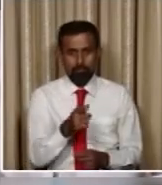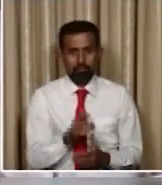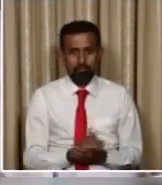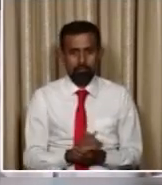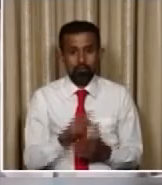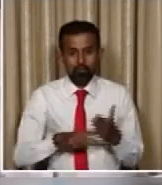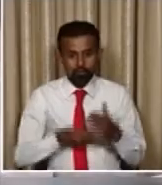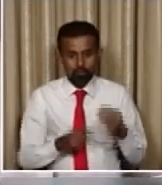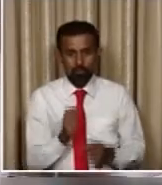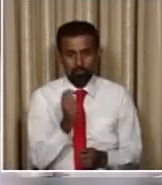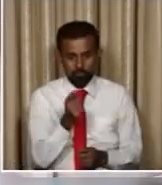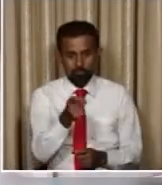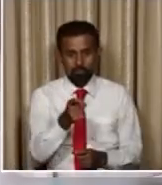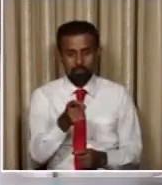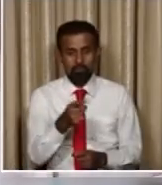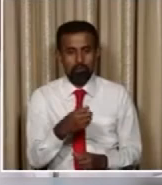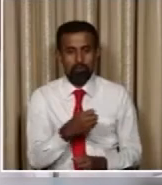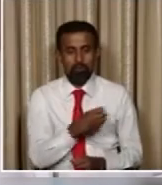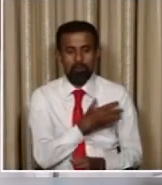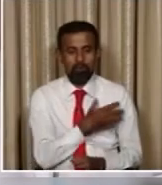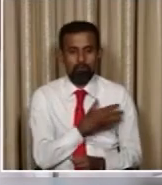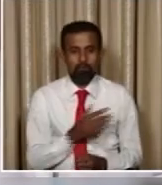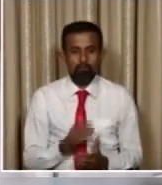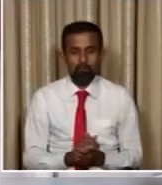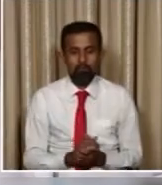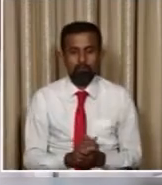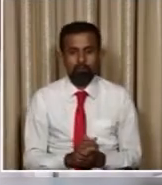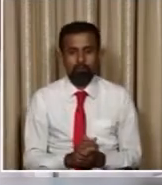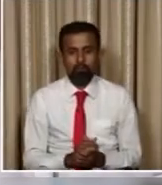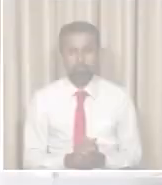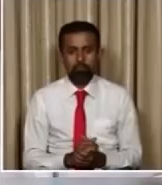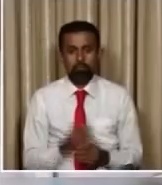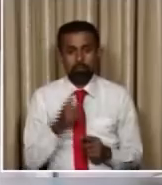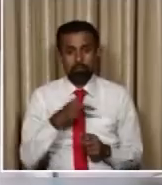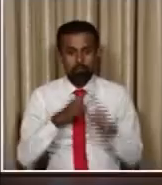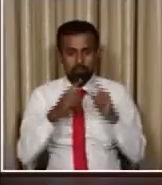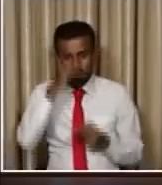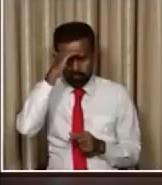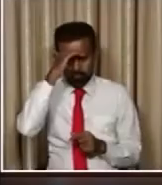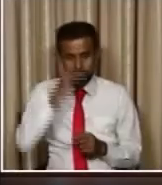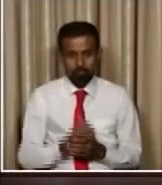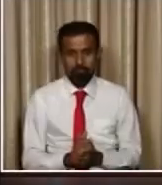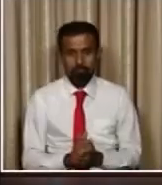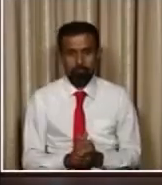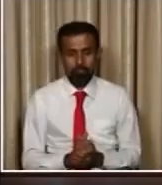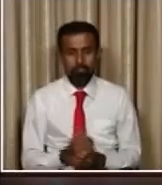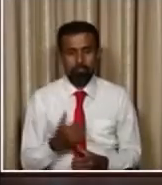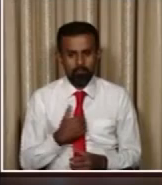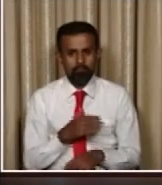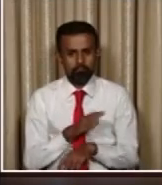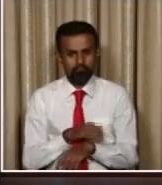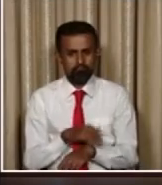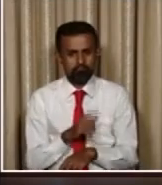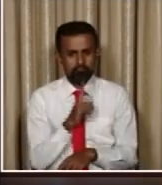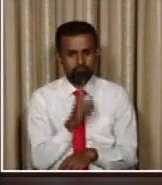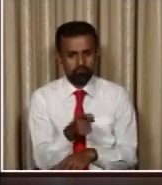ජනවරමක් තියෙනවද? මොකද ගෝඨාභය රාජවංශගේ පැතිවෙන ප්‍රකාශය බැලුවොත් ගරු නියෝජ්‍ය කතානායකතුමනි මම මතක් කරනවා ගරු